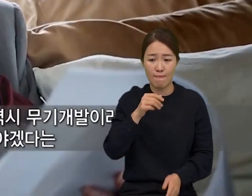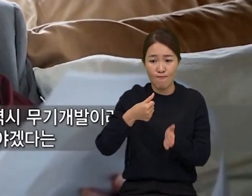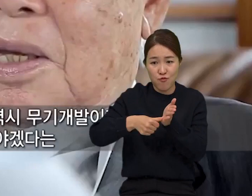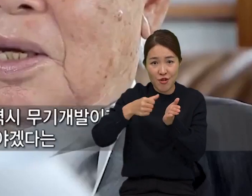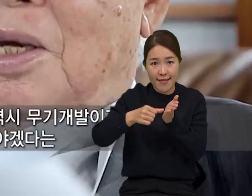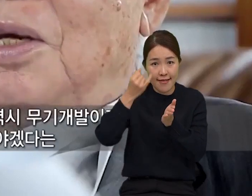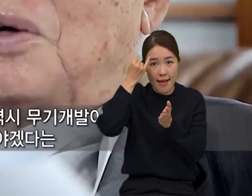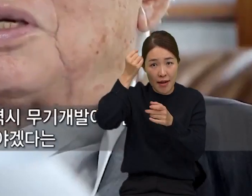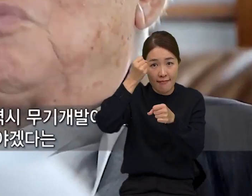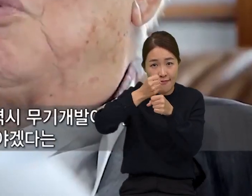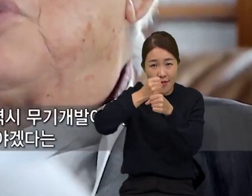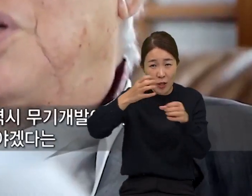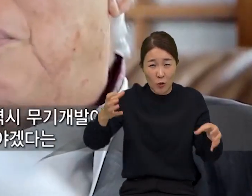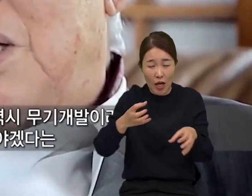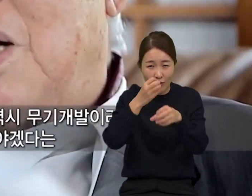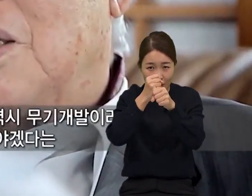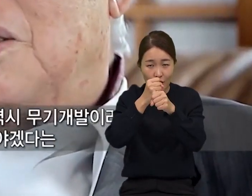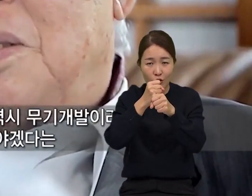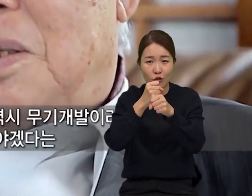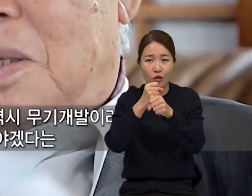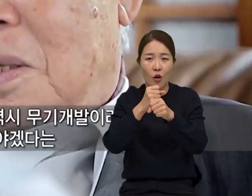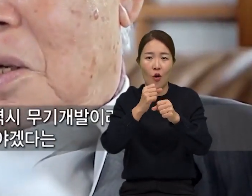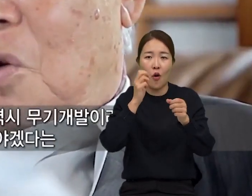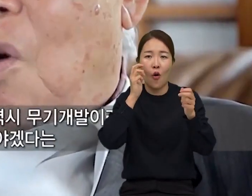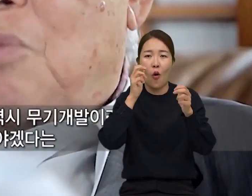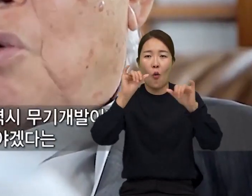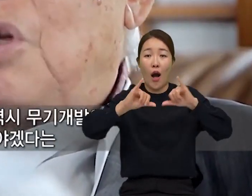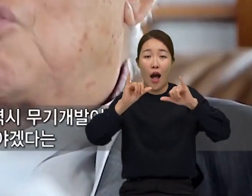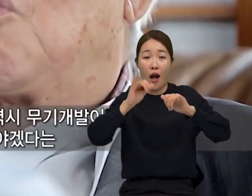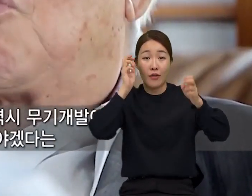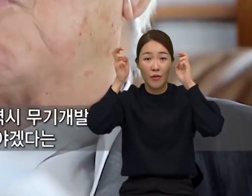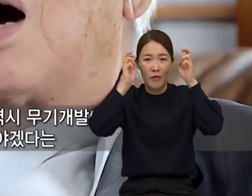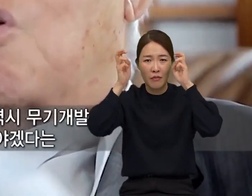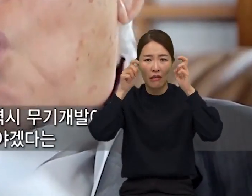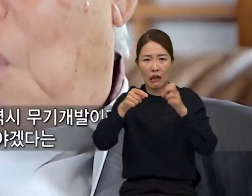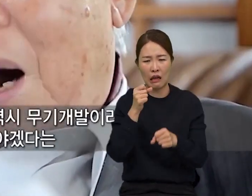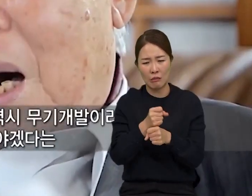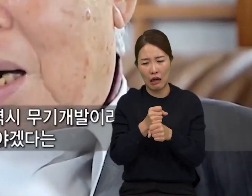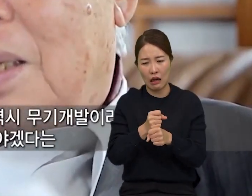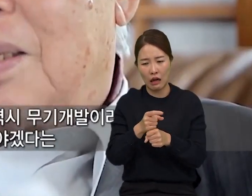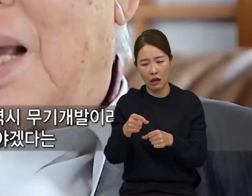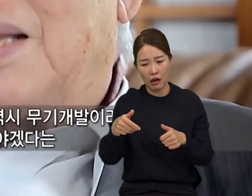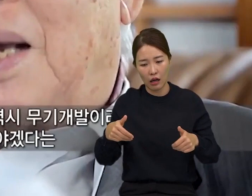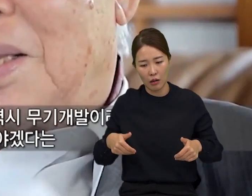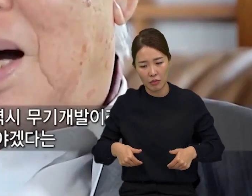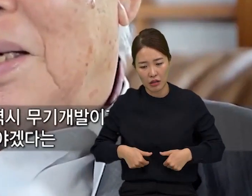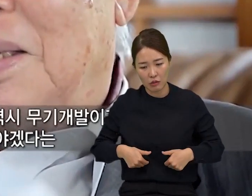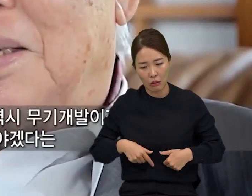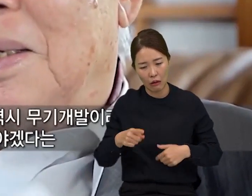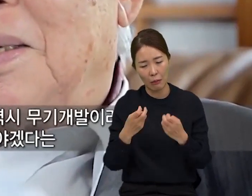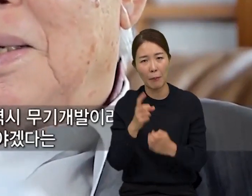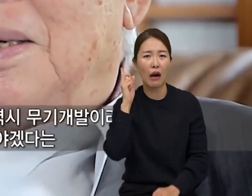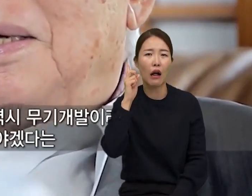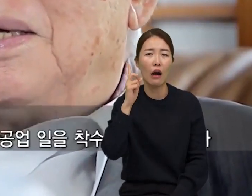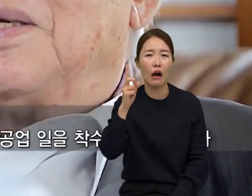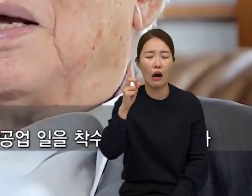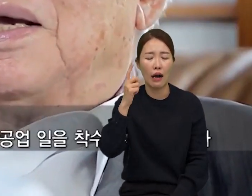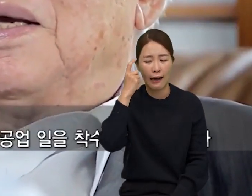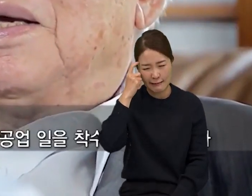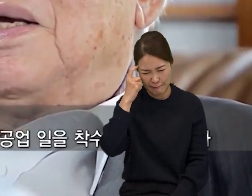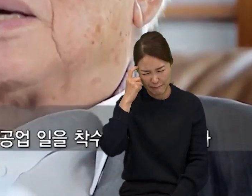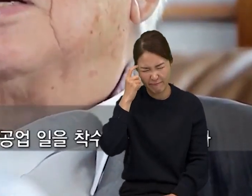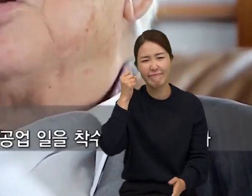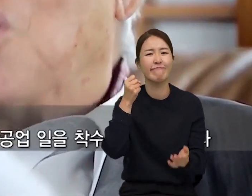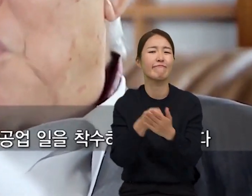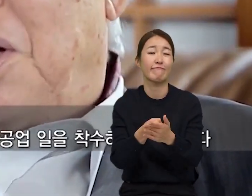돼서 역시 무기 개발이라는 건 종합적인 중화 고화가 돼야 되겠다 하는